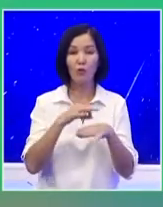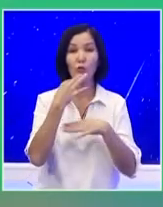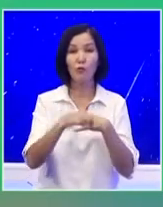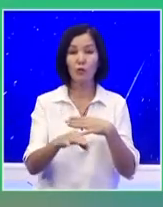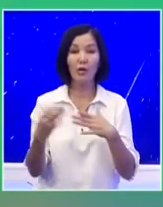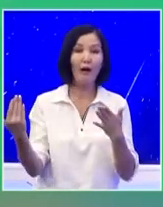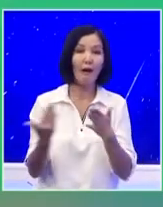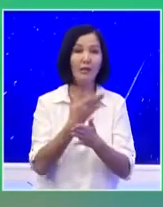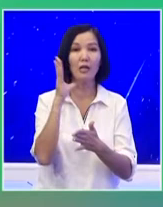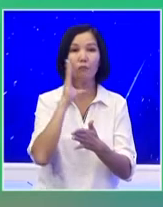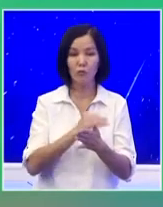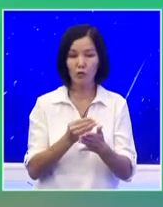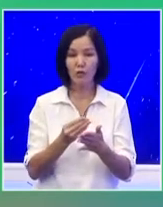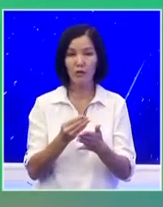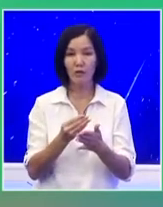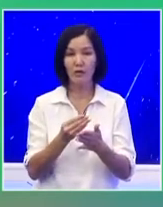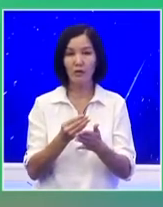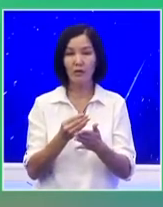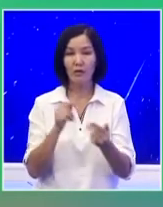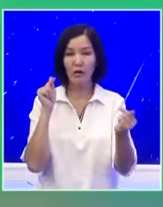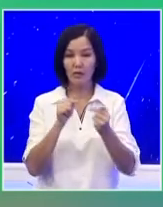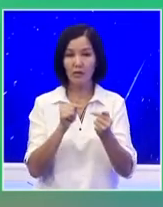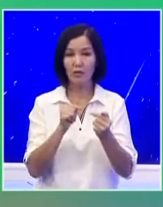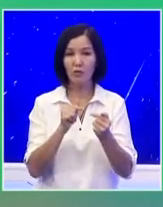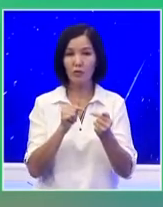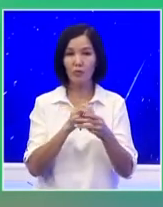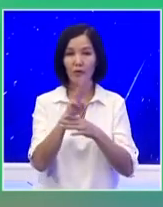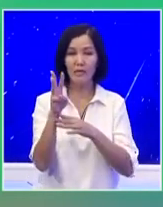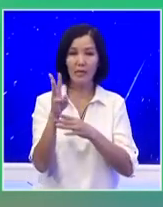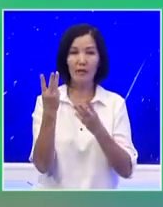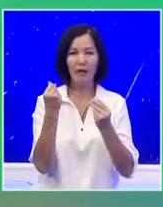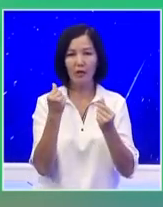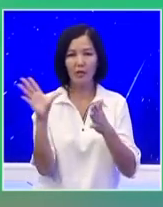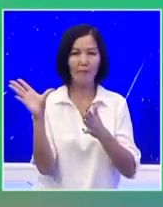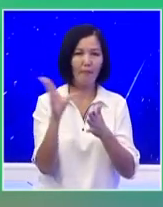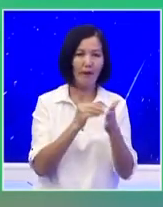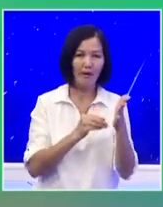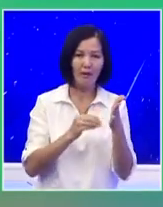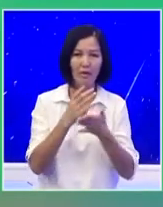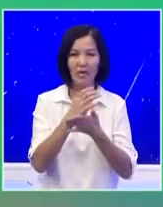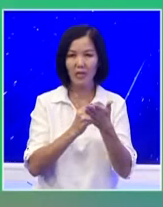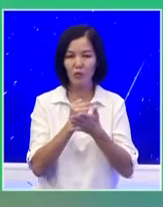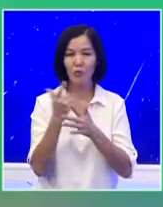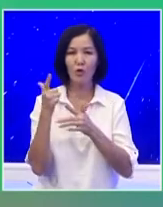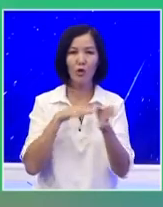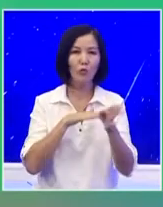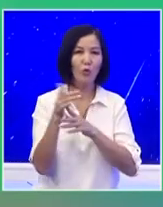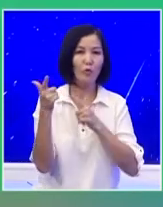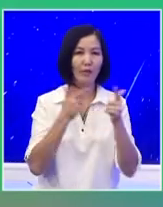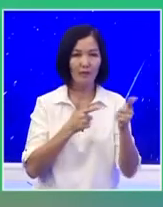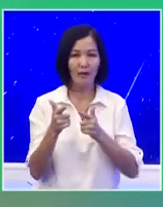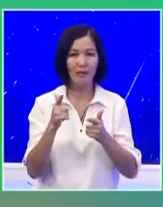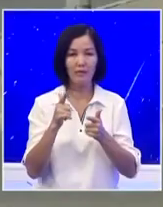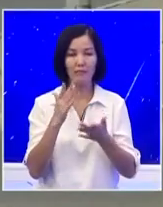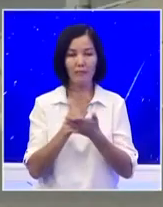күтілетін жаңа толқынына қарсы тұру үшін материалды және адами ресурстарды толығымен дайындауға